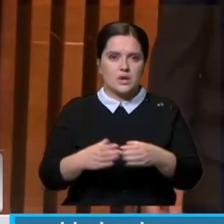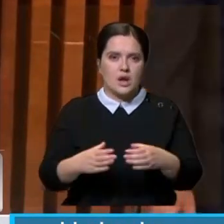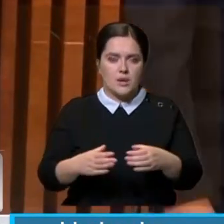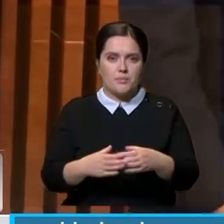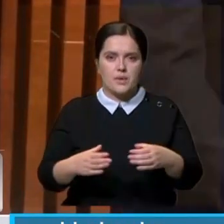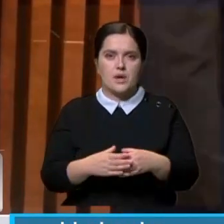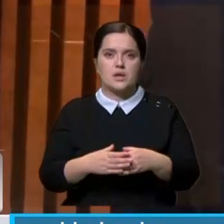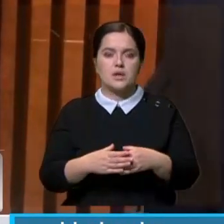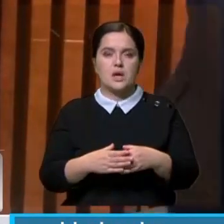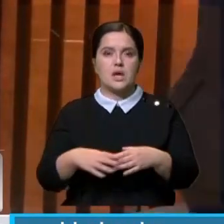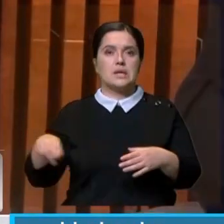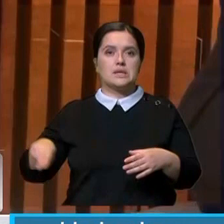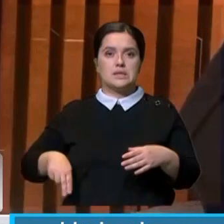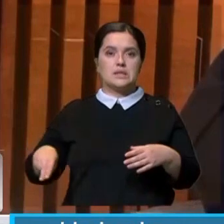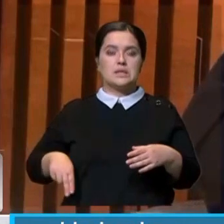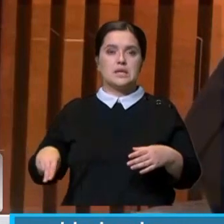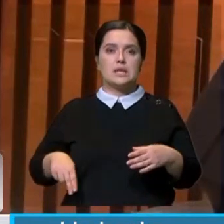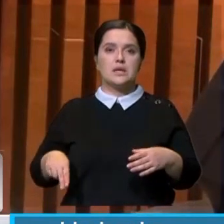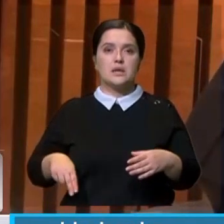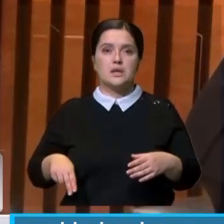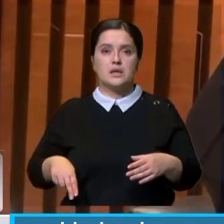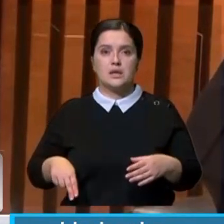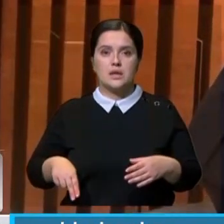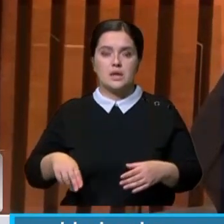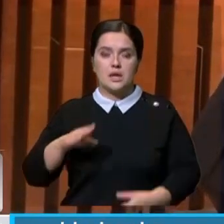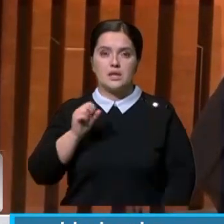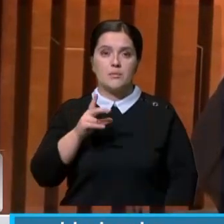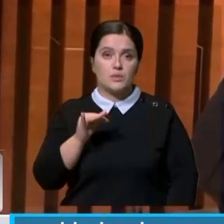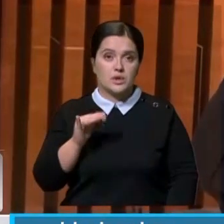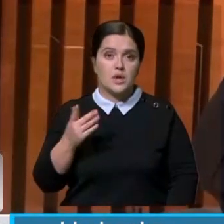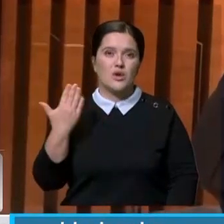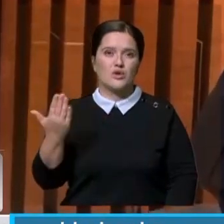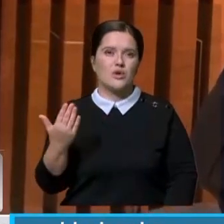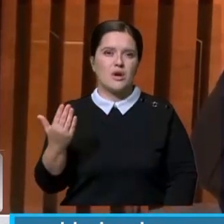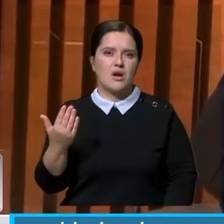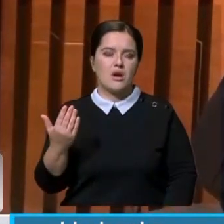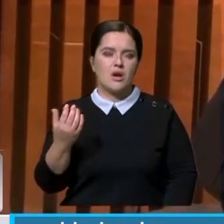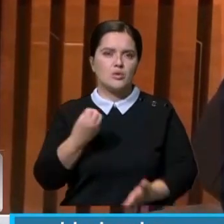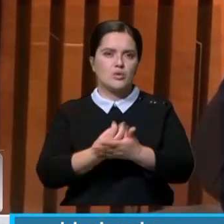Манрадж Секхон, директор компании Франклин Темплтон. Активы этой компании порядка